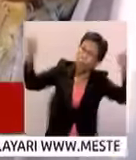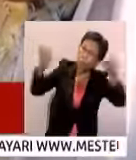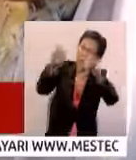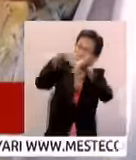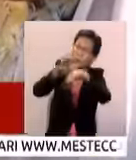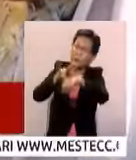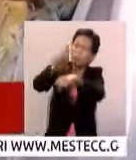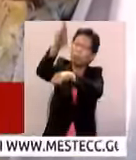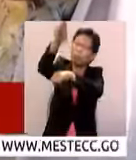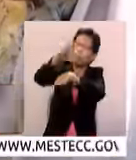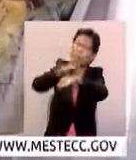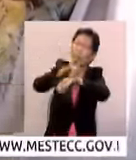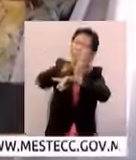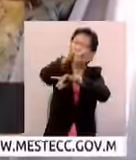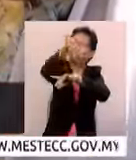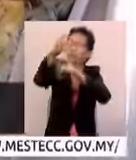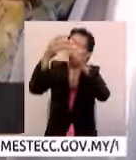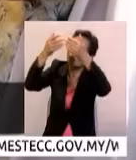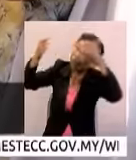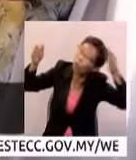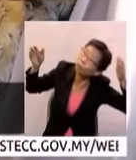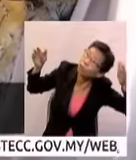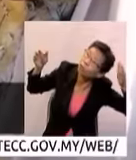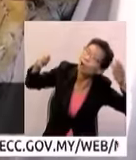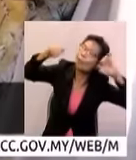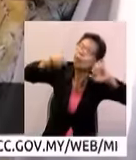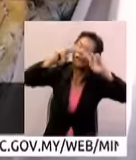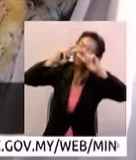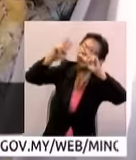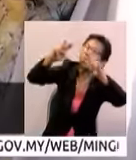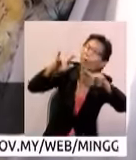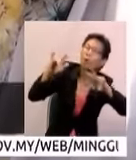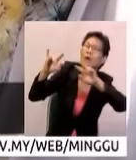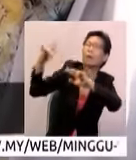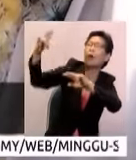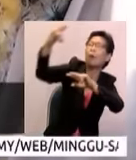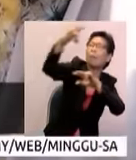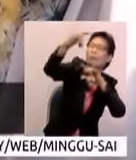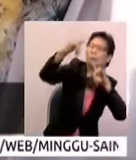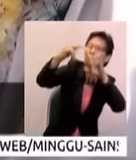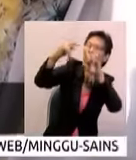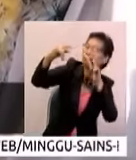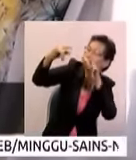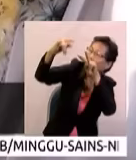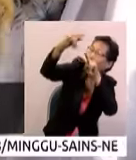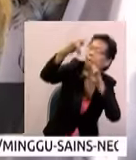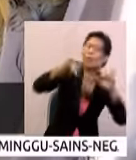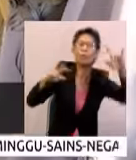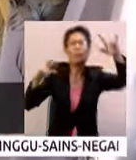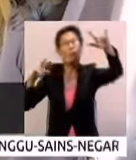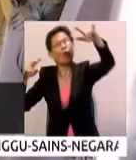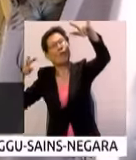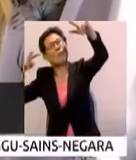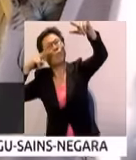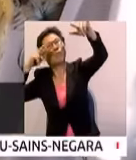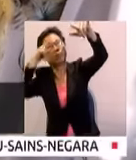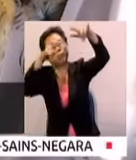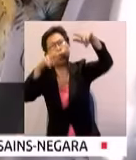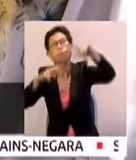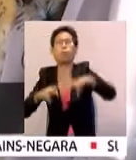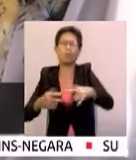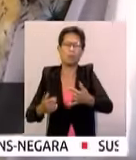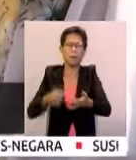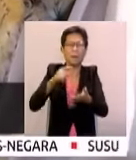aviation things ni kan. So, diorang boleh tengok kapal terbang, the Air Force punya, because ini memang